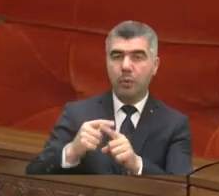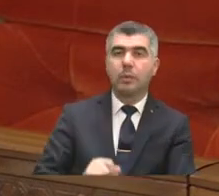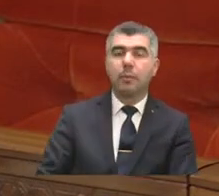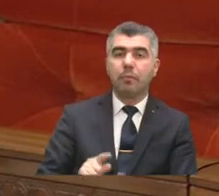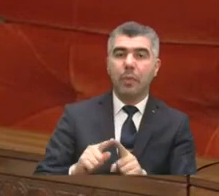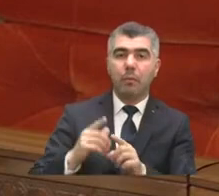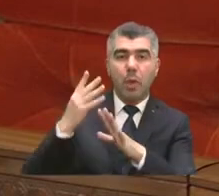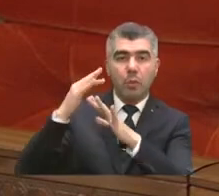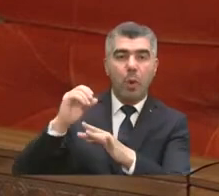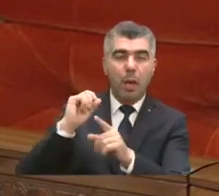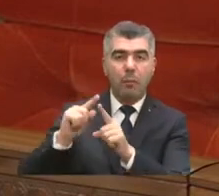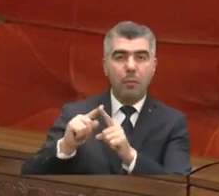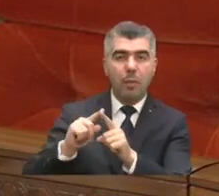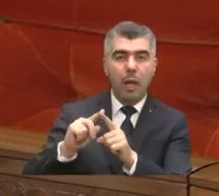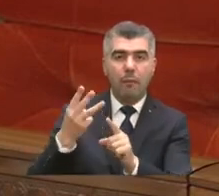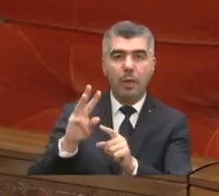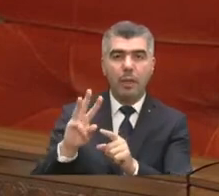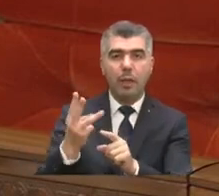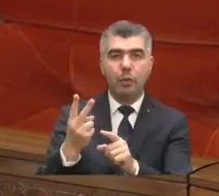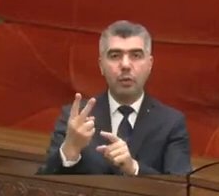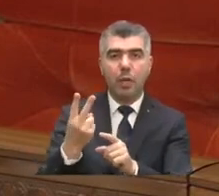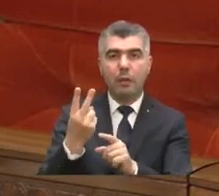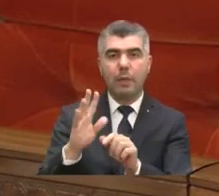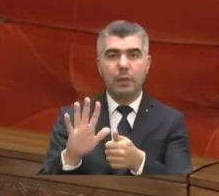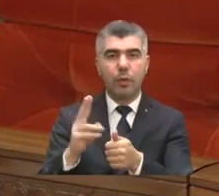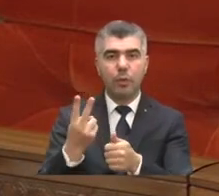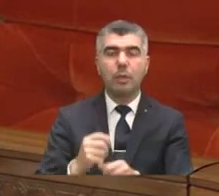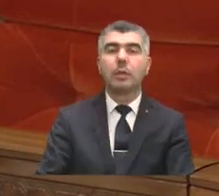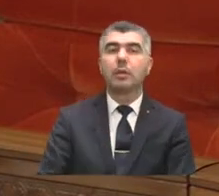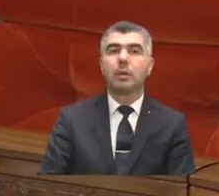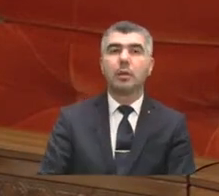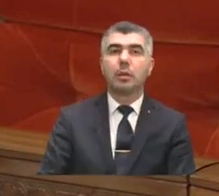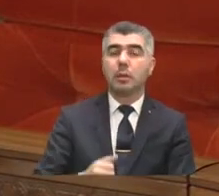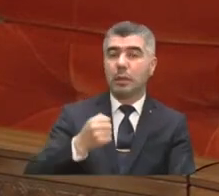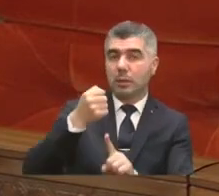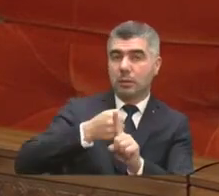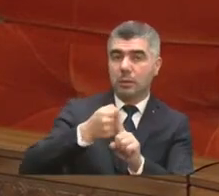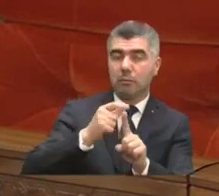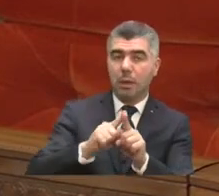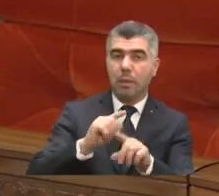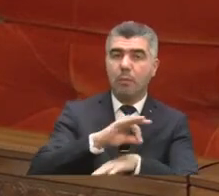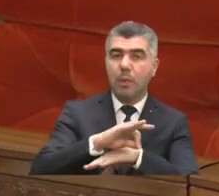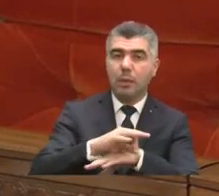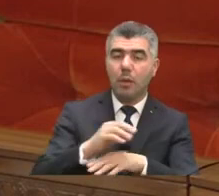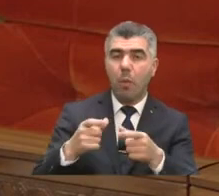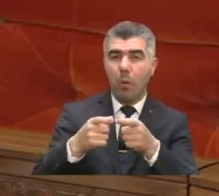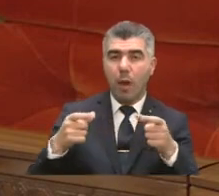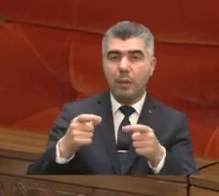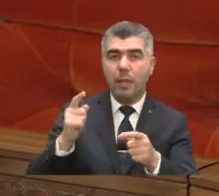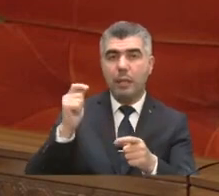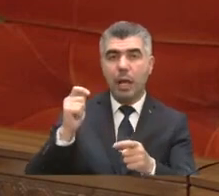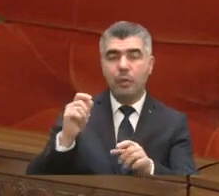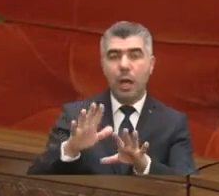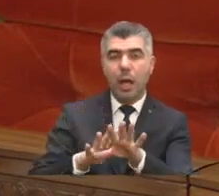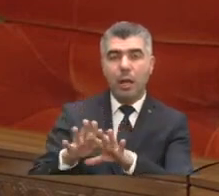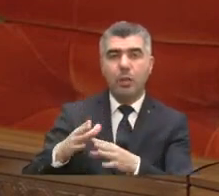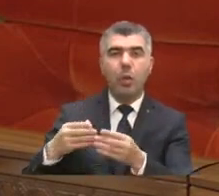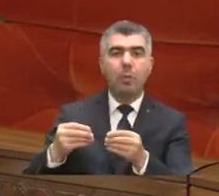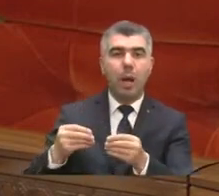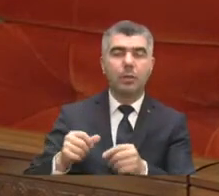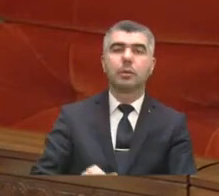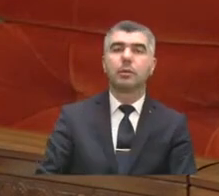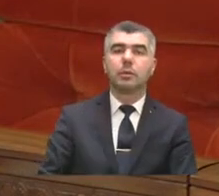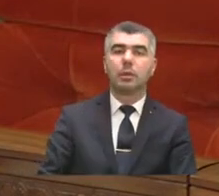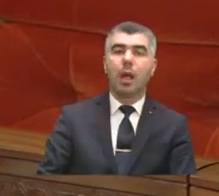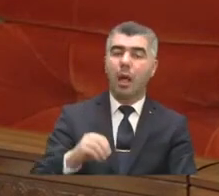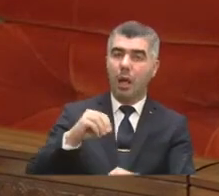السياحة 23-26 ونمو حركة النقل الجوي، تستعد المكتب لتوسيع كل من مطار طنجة وأكادير ومراكش، كما